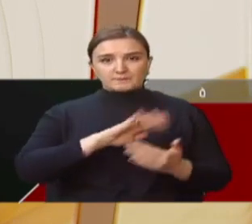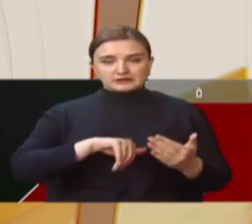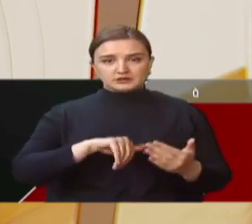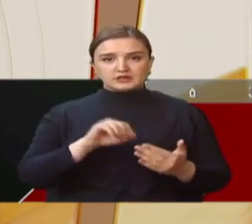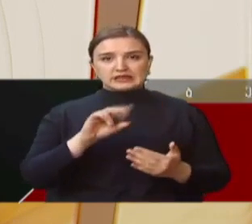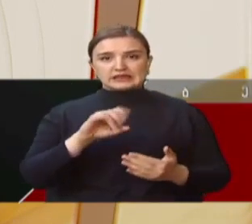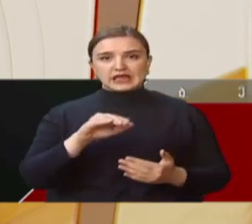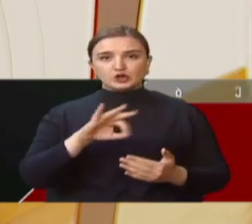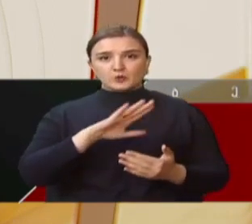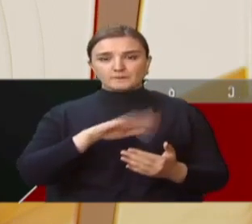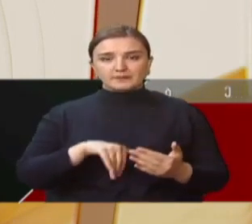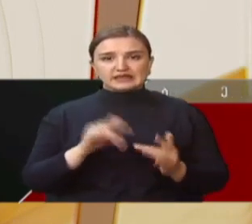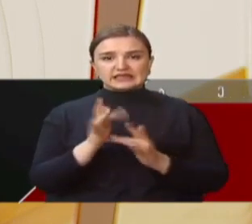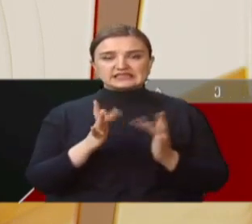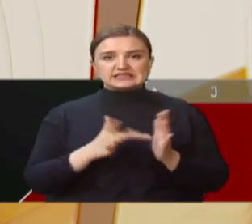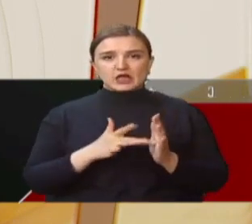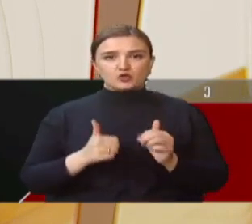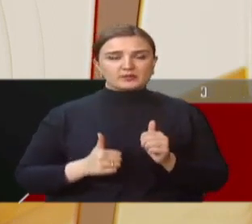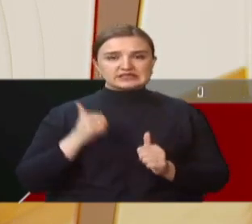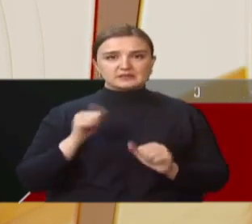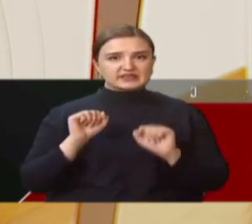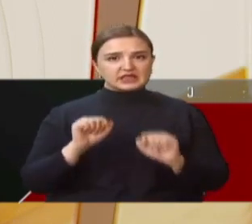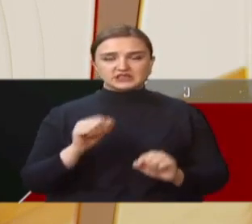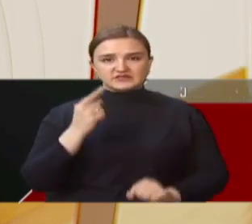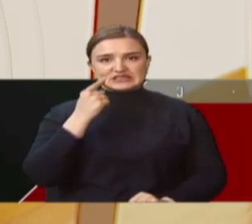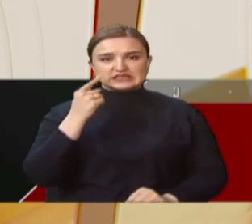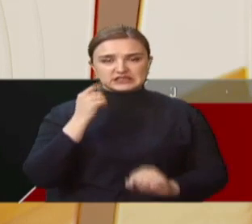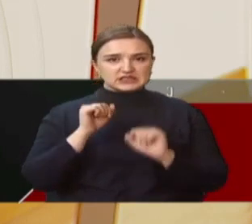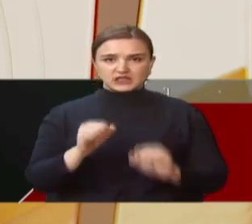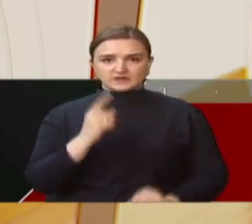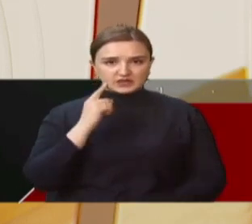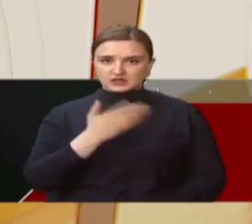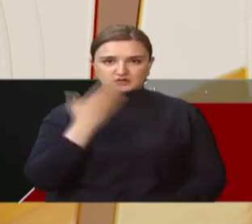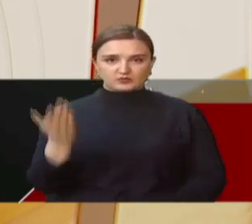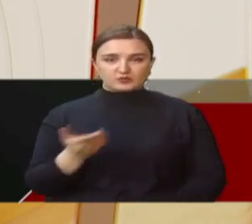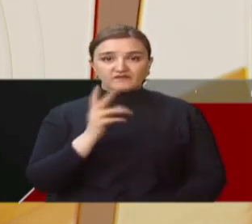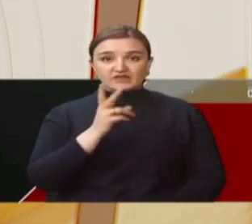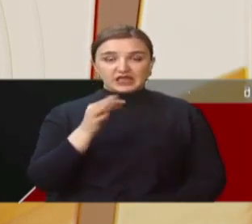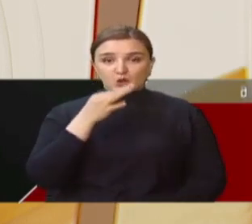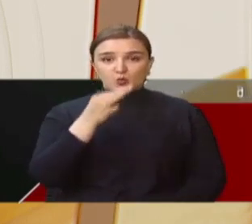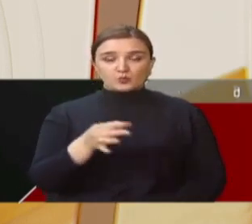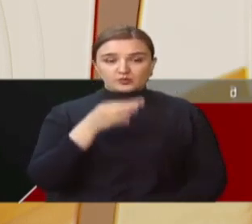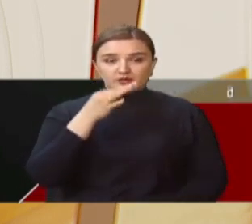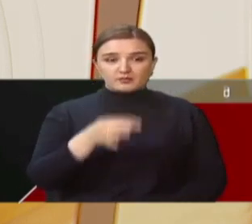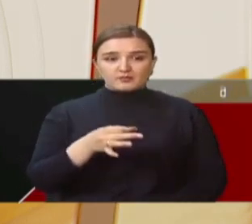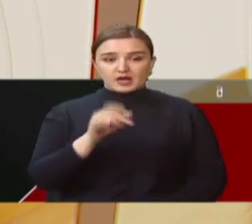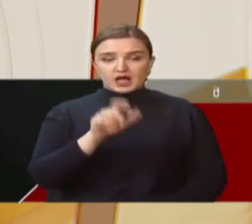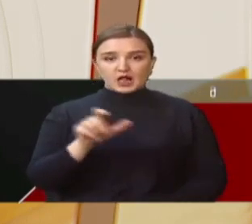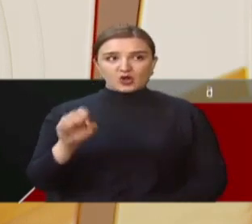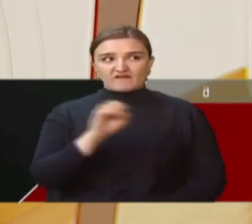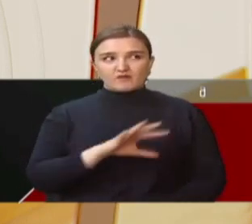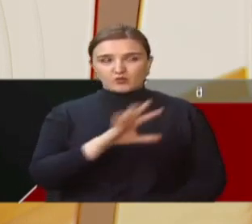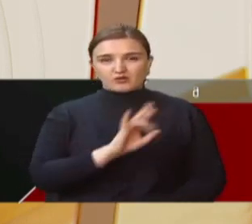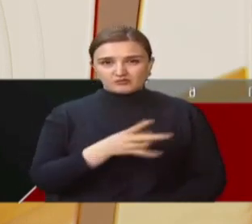გარეშე არ არსებობს ქრისტიანობის დაცვა, ღირსების დაცვა, სინდისის დაცვა არ არსებობს ევროპის გარეშე. ვინც ამას ეუბნება ხალხს რომ ევროპა არ